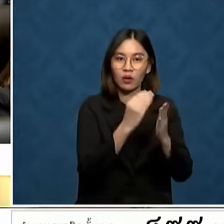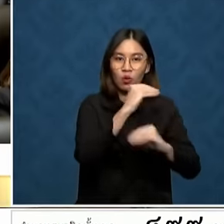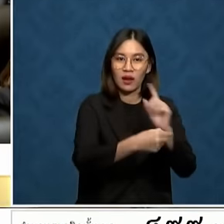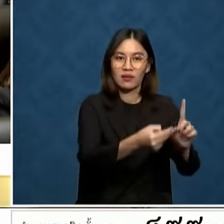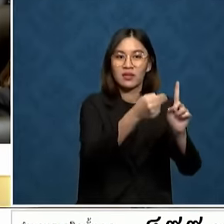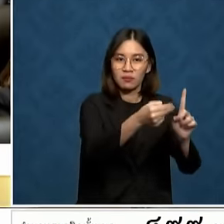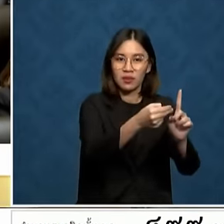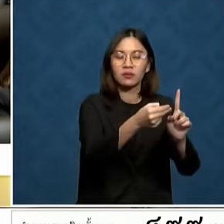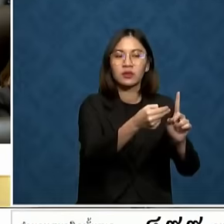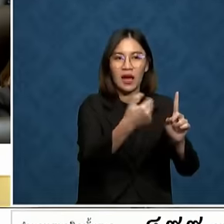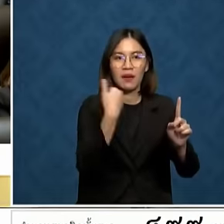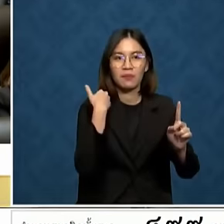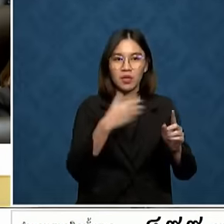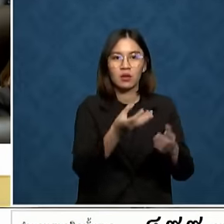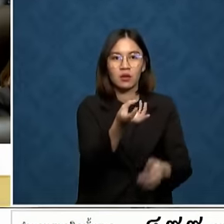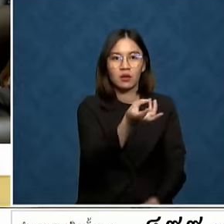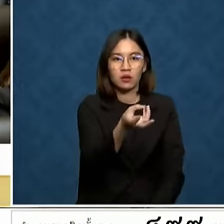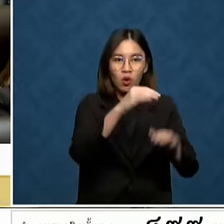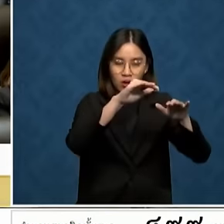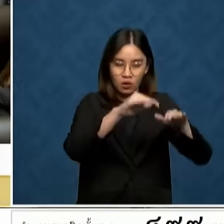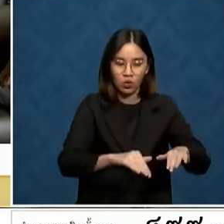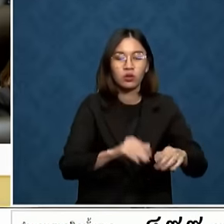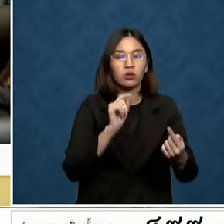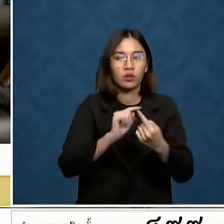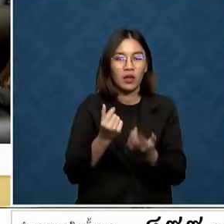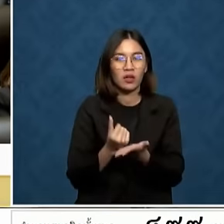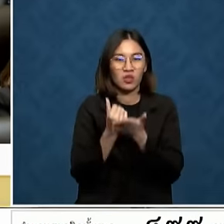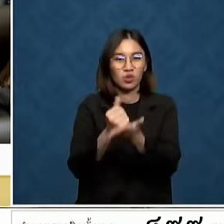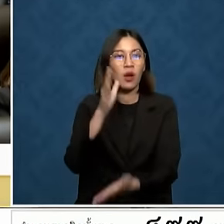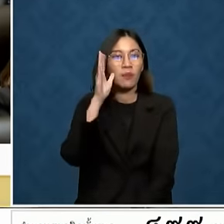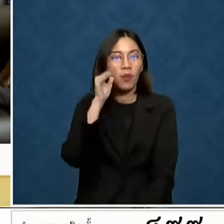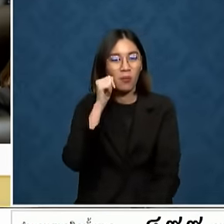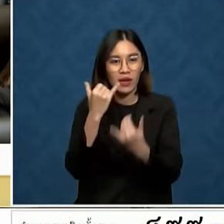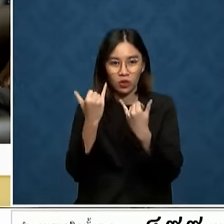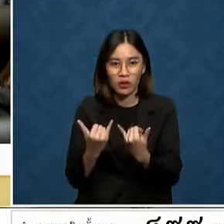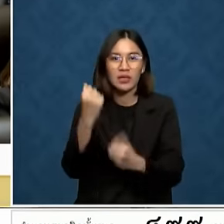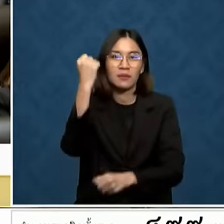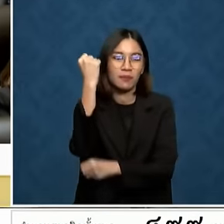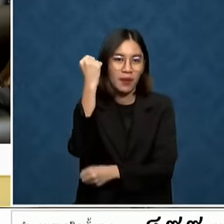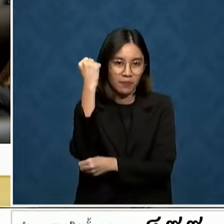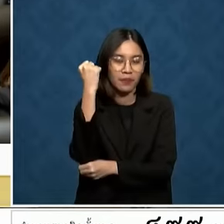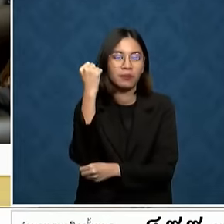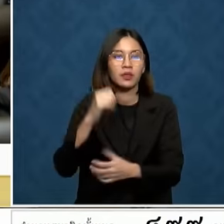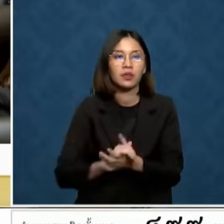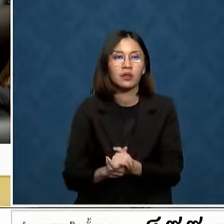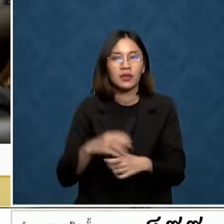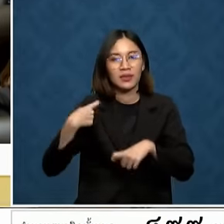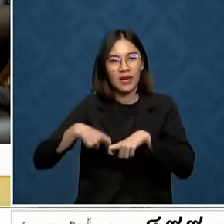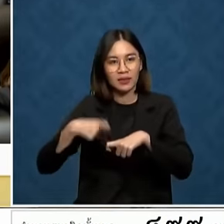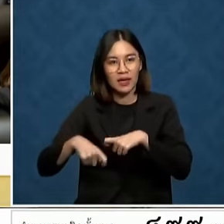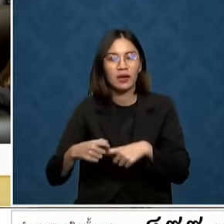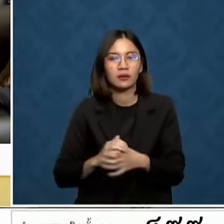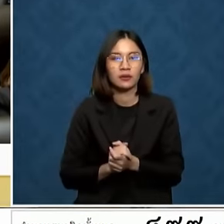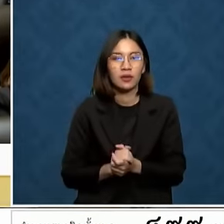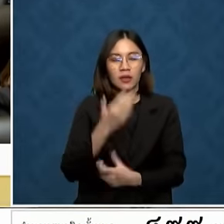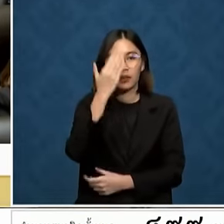กจะเป็ทกบาททเรามีน้อยลงครับในการช่วยเหผปคองทกลงลบากทสใปเทษนี้อย่างตรงจุด อย่างภงเป้า